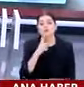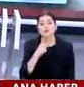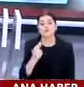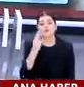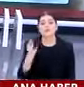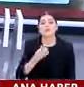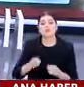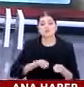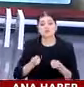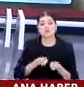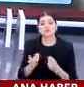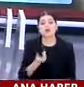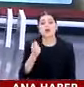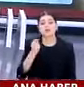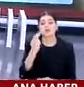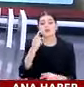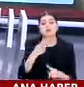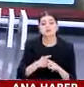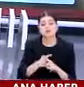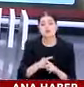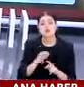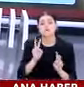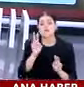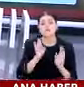milyon işçi ilgilendiriyor Ama onun en az 7 katı Ee vatandaşı ilgilendiriyor